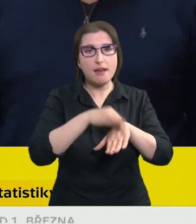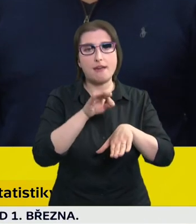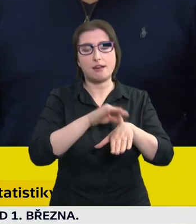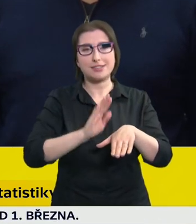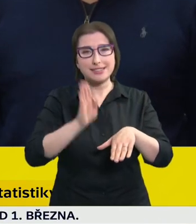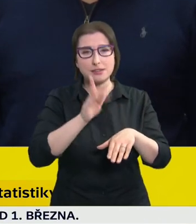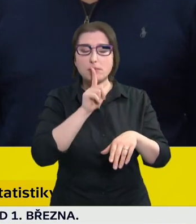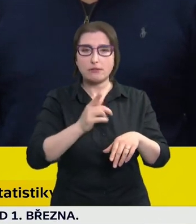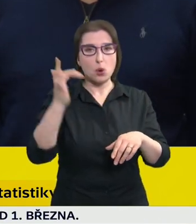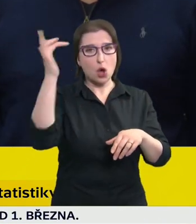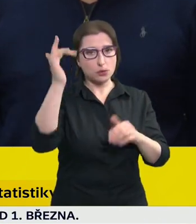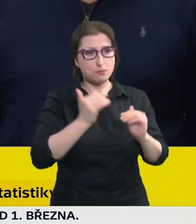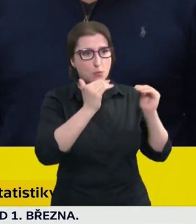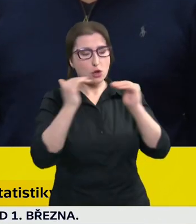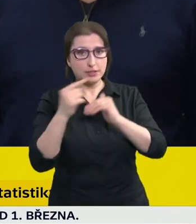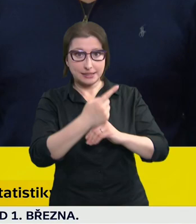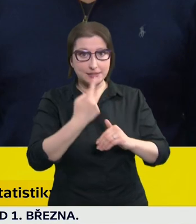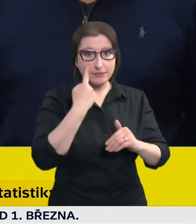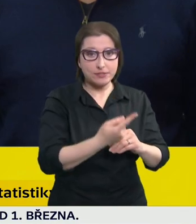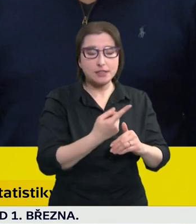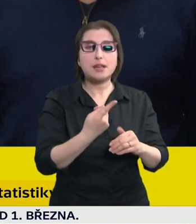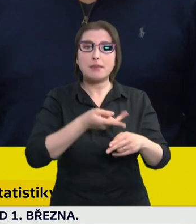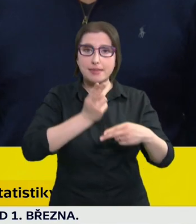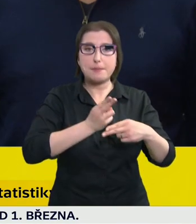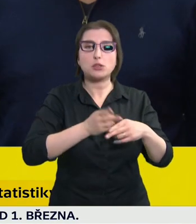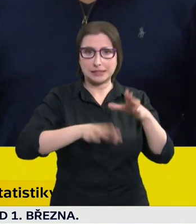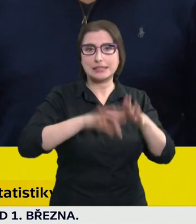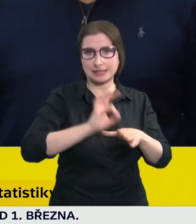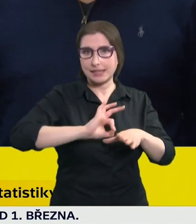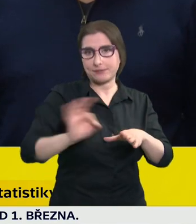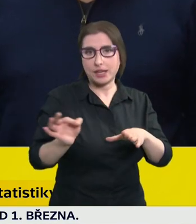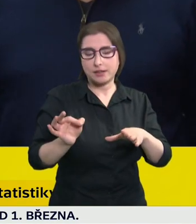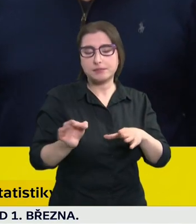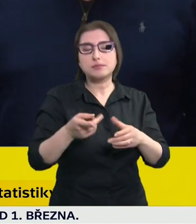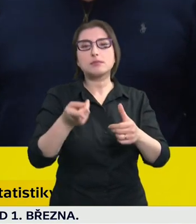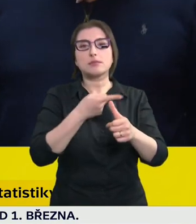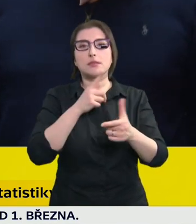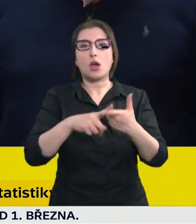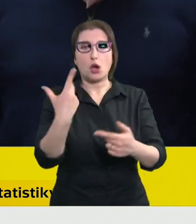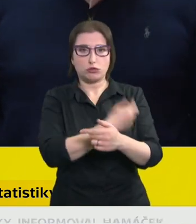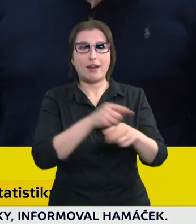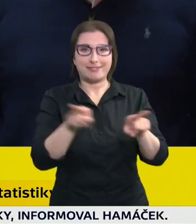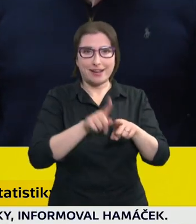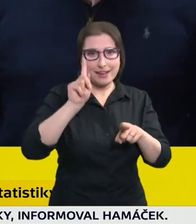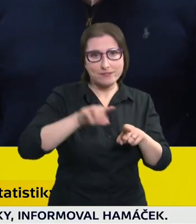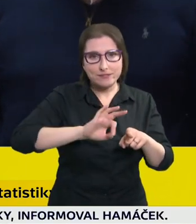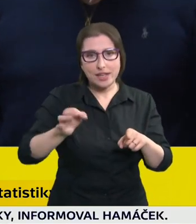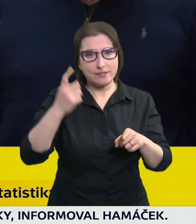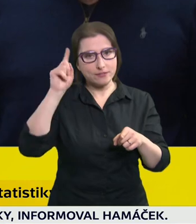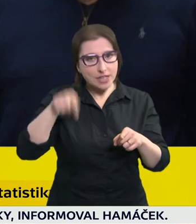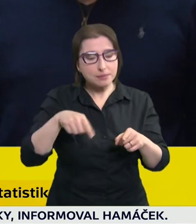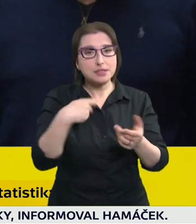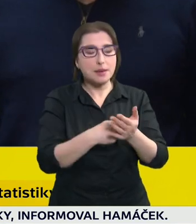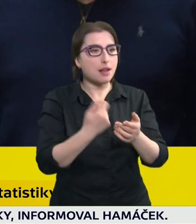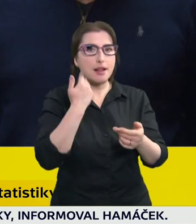velmi dobře registrované, jejich nákazy jsou dobře evidované a jejich očkování také dobře evidované. Takže tady není žádných pochyb